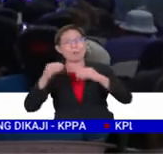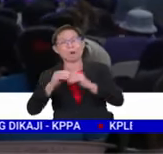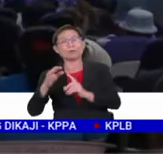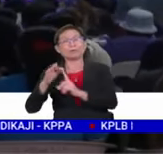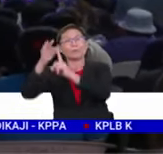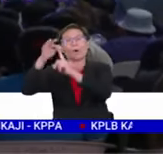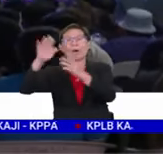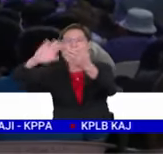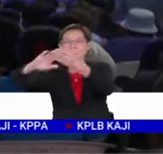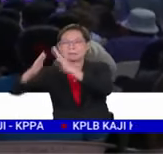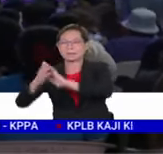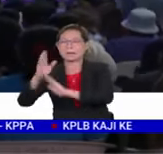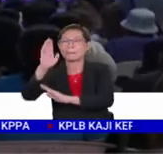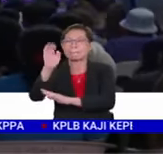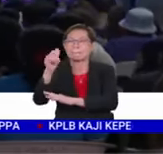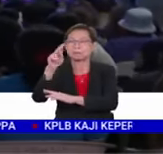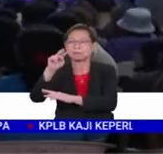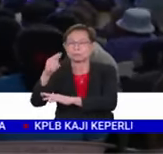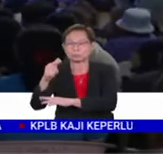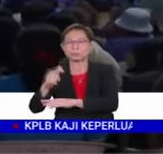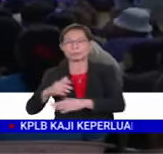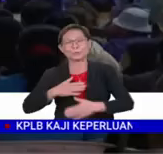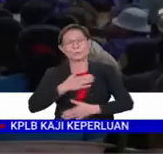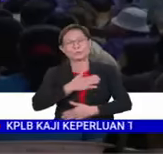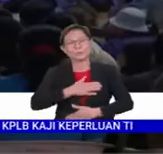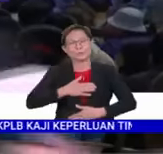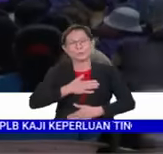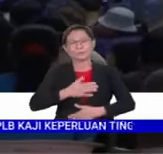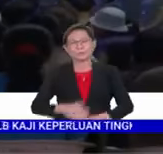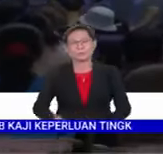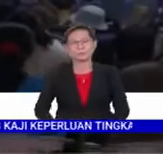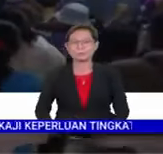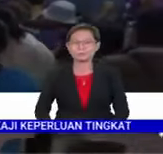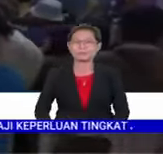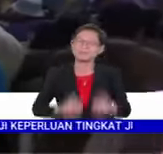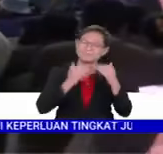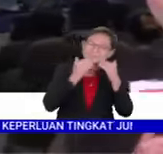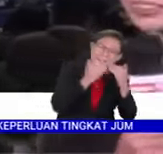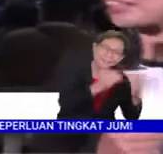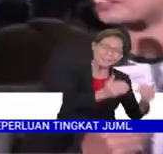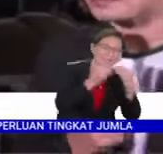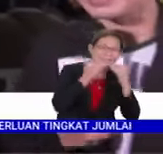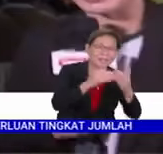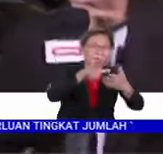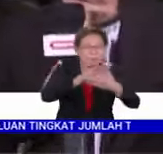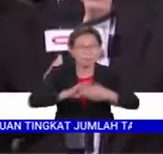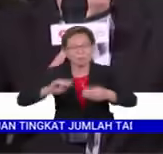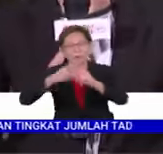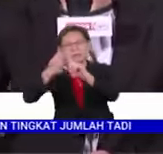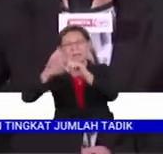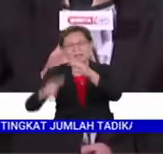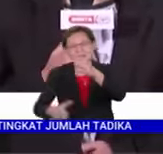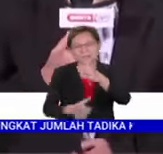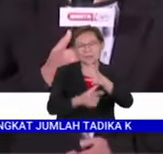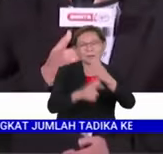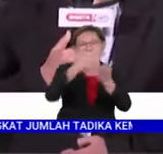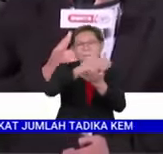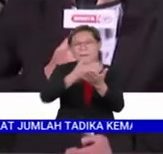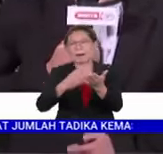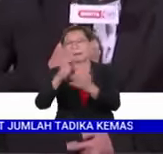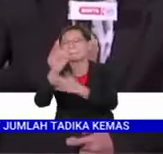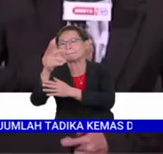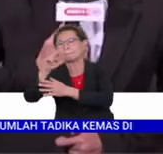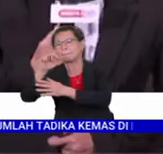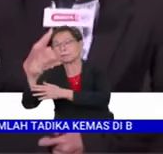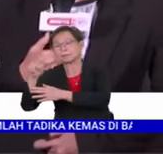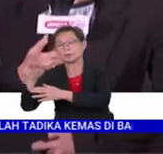masyarakat di sekitar Bertong dijemput hadir ke majlis ini. Yeah. Baik, terima kasih atas perincian daripada Timbalan Reserse Bahagian Bertong, Tuan